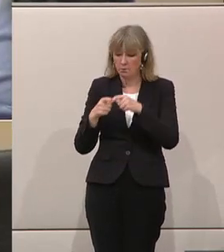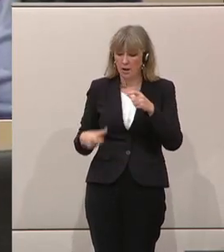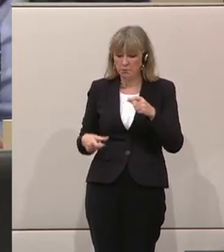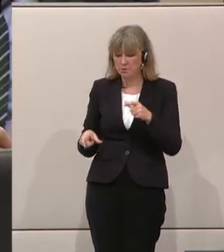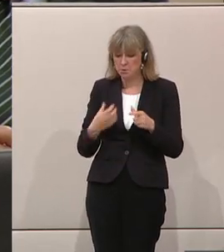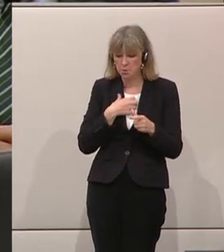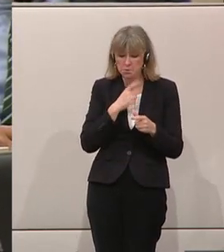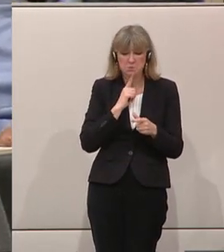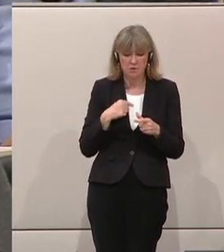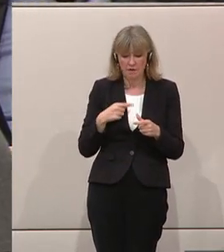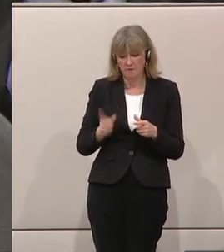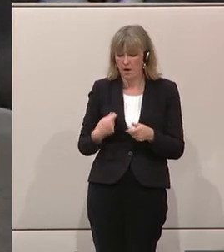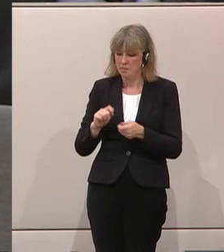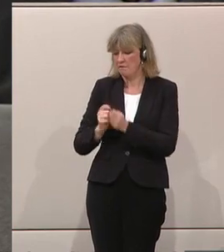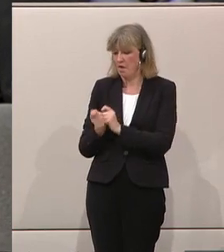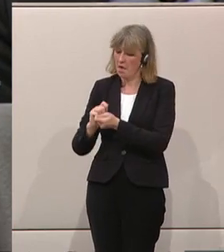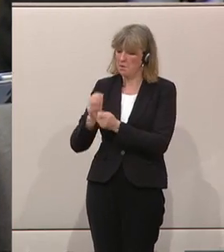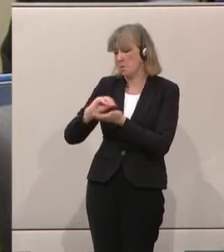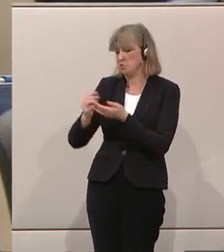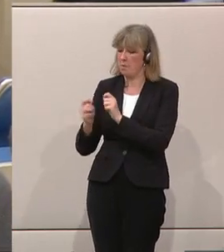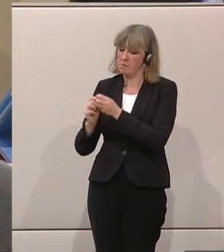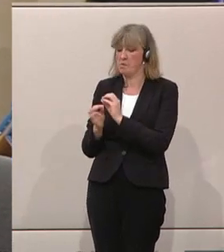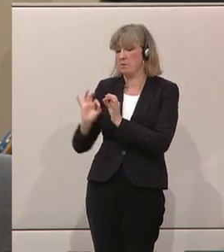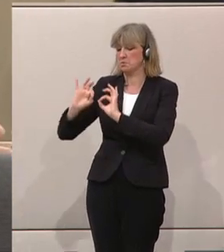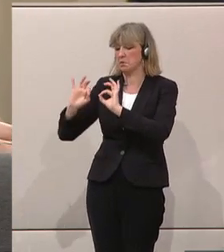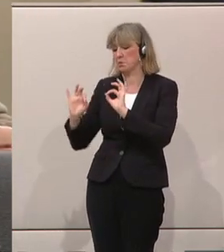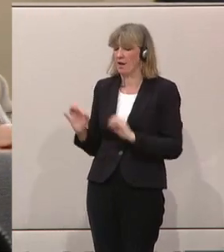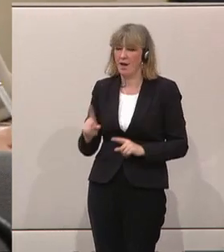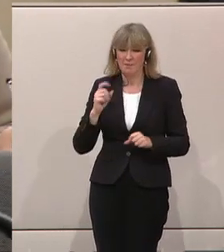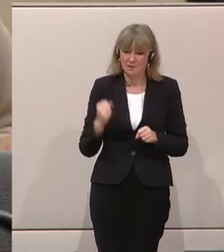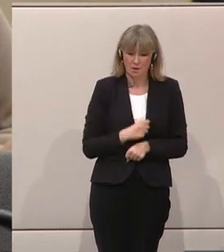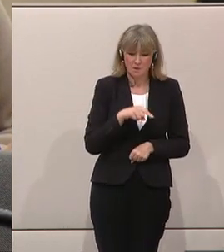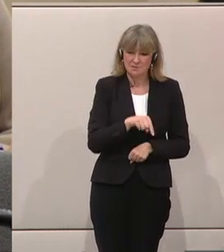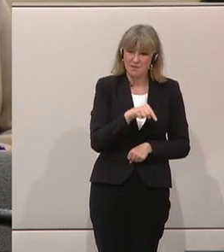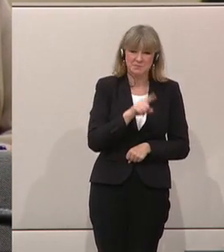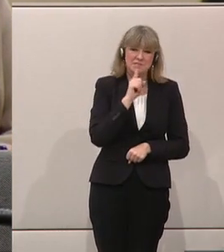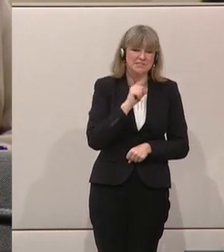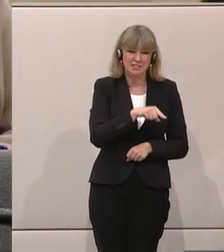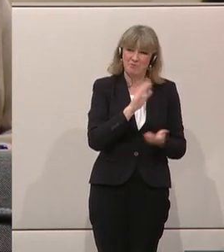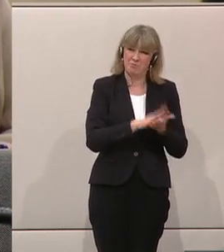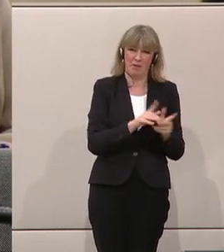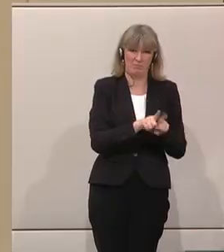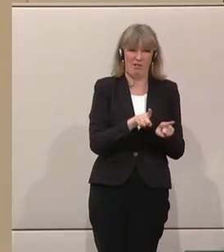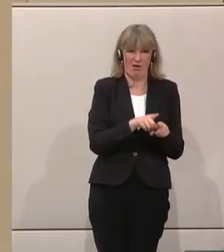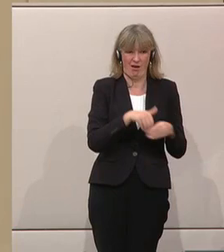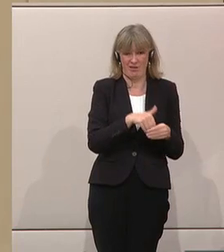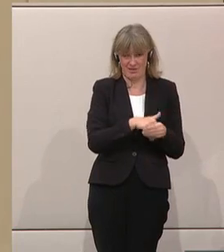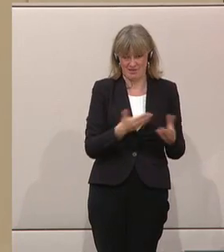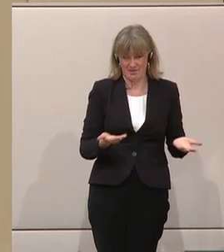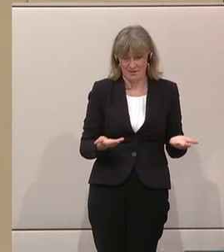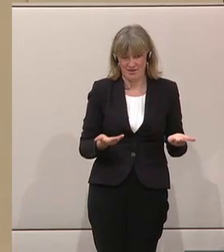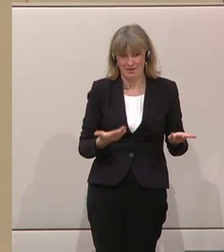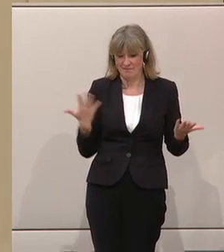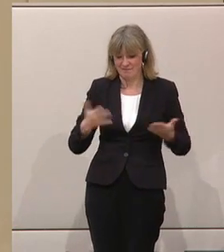des Hustensafts zwar nach Belieben verändern, umschreiben, umbessern, er wird aber nichts am Inhalt selbst des Produkts,